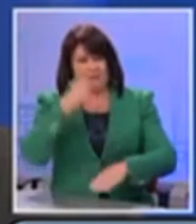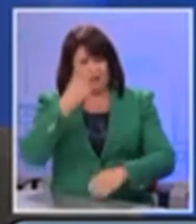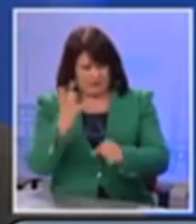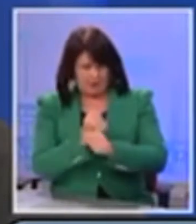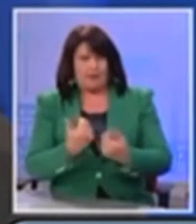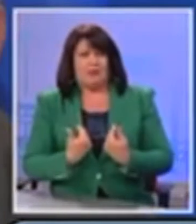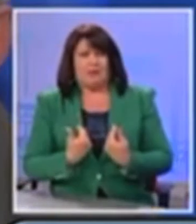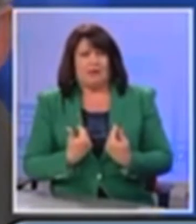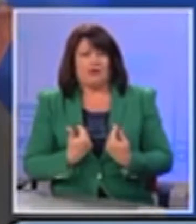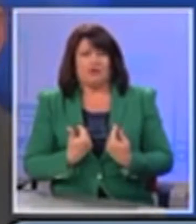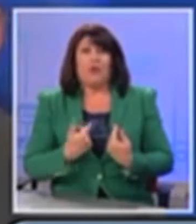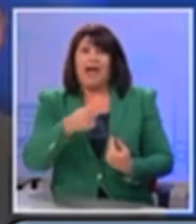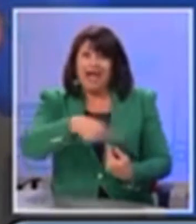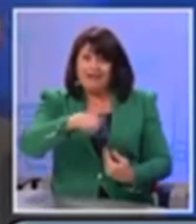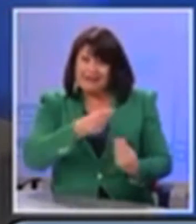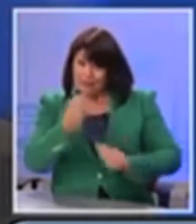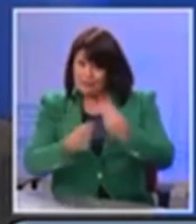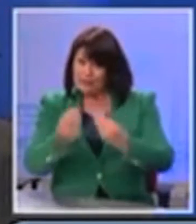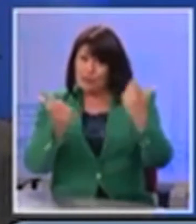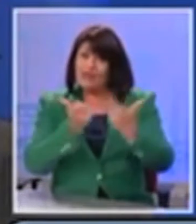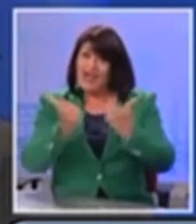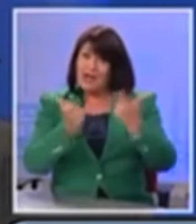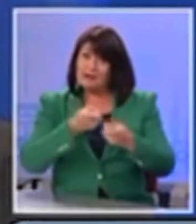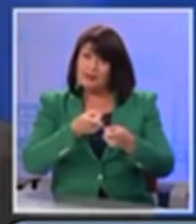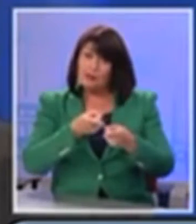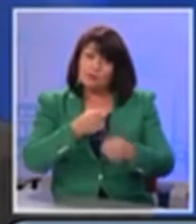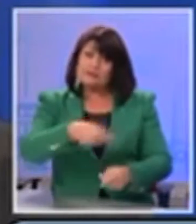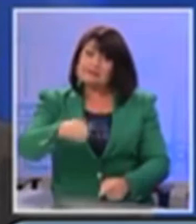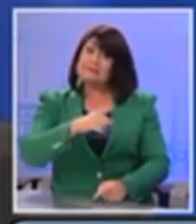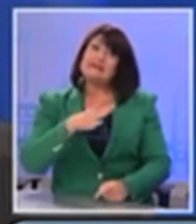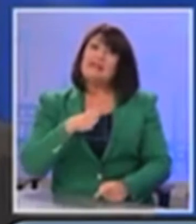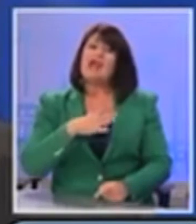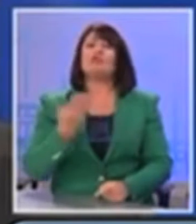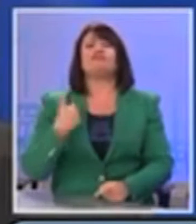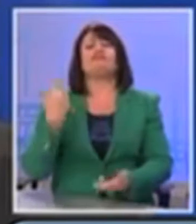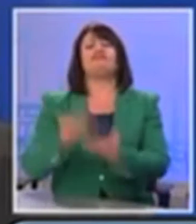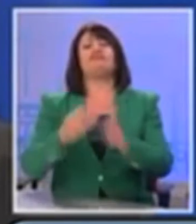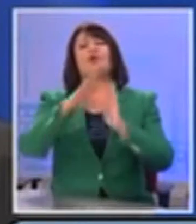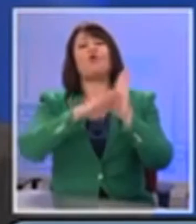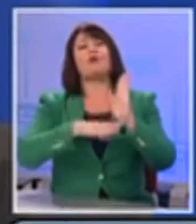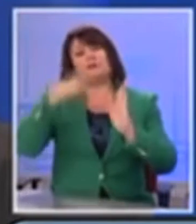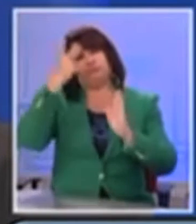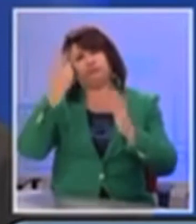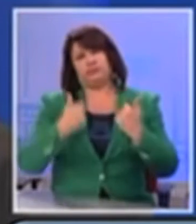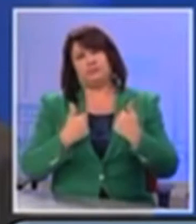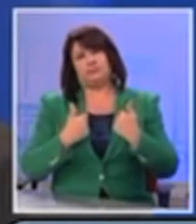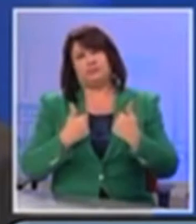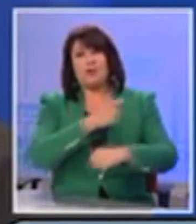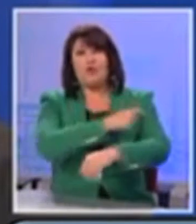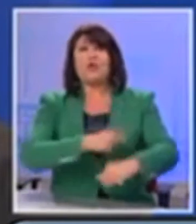ne soit pas les Nations Unies. Et donc j'ai bien indiqué que, comme le souhaitent